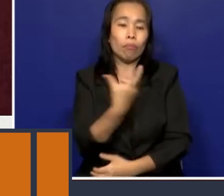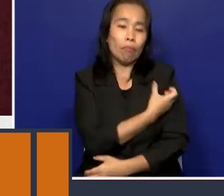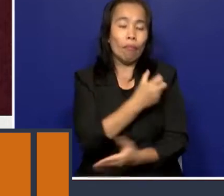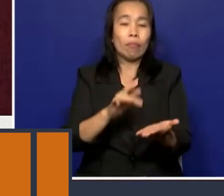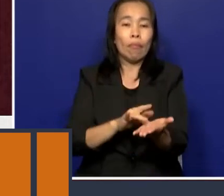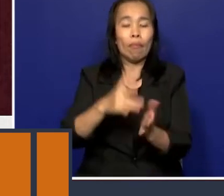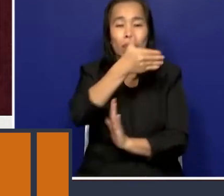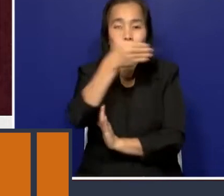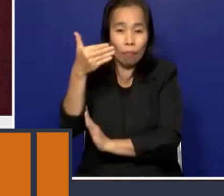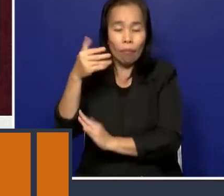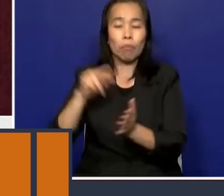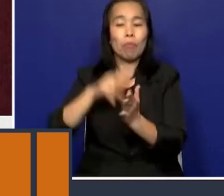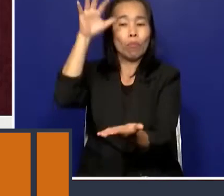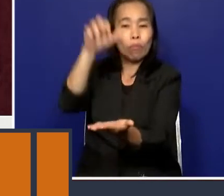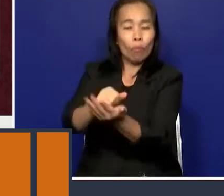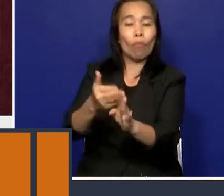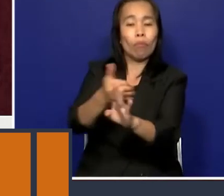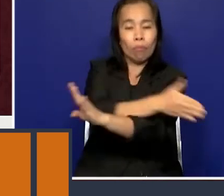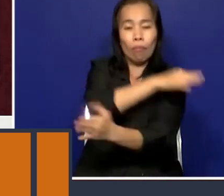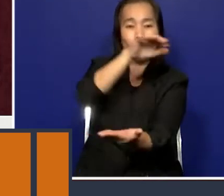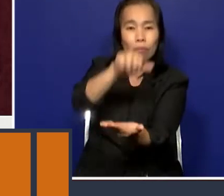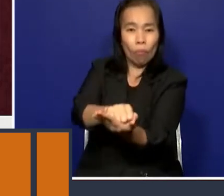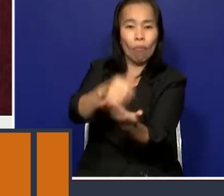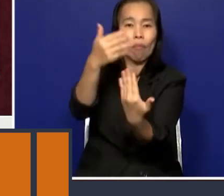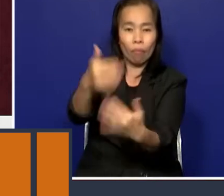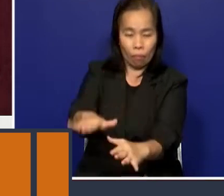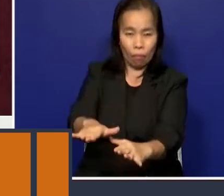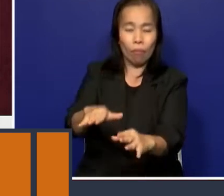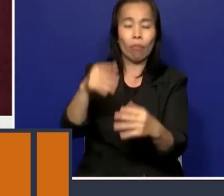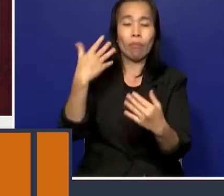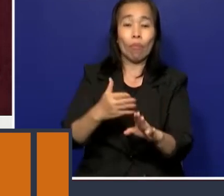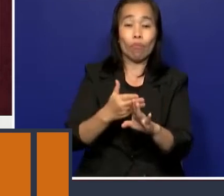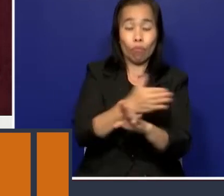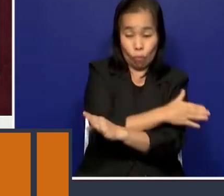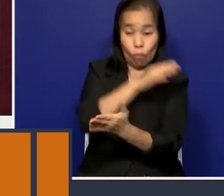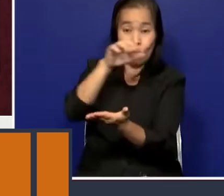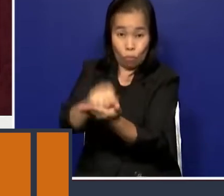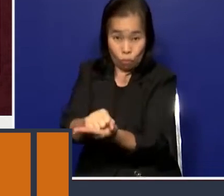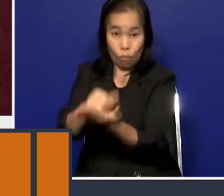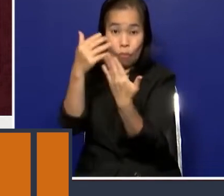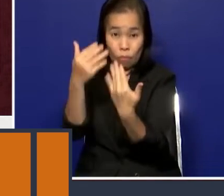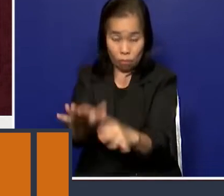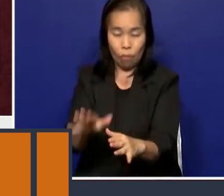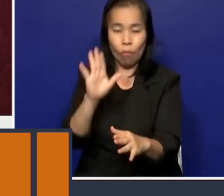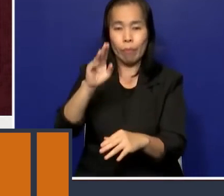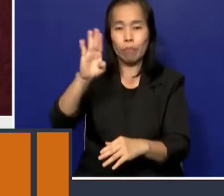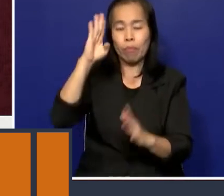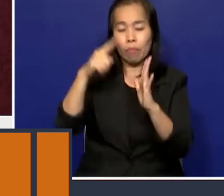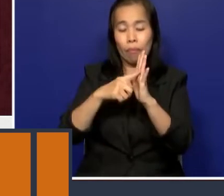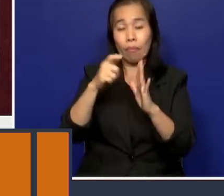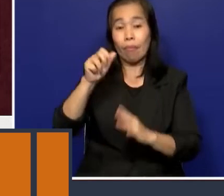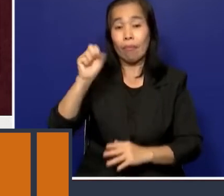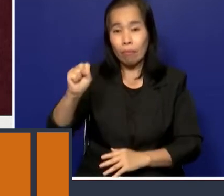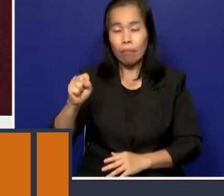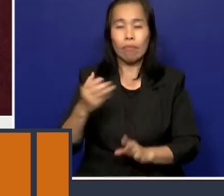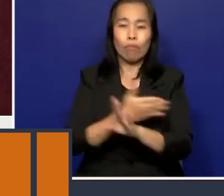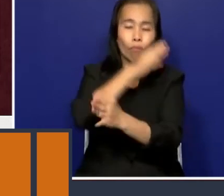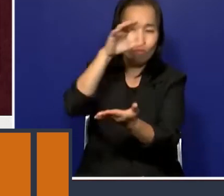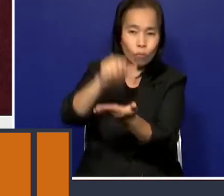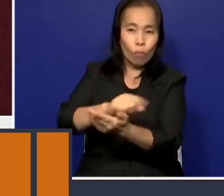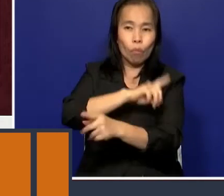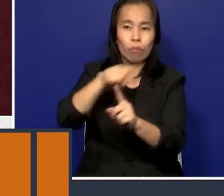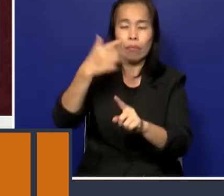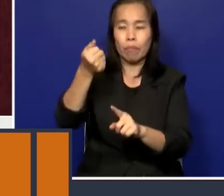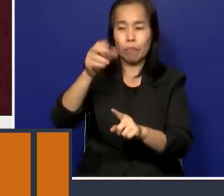ให้สามารถจองซ้อวัซนลวงหน้าได้ ก่อนที่จะมการจองซ้อวัซนลวงหน้าจาก AstraZeneca ในวนที่ 17 พฤษจกายน